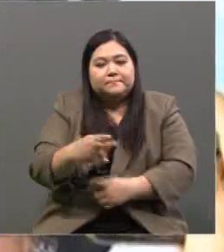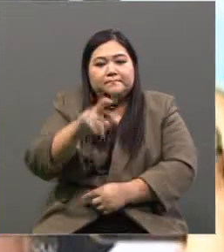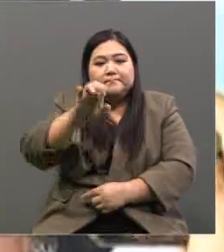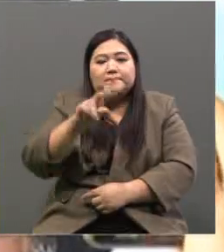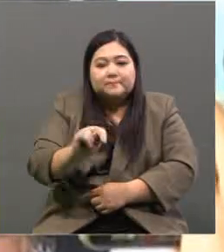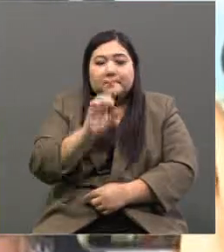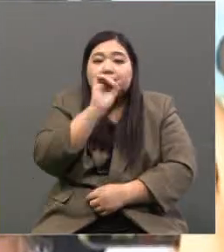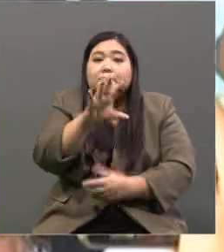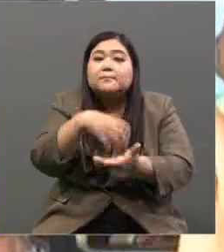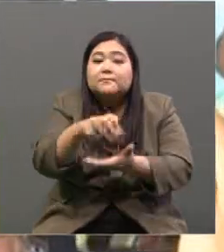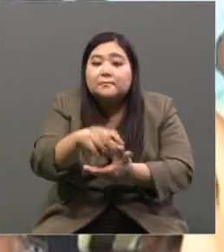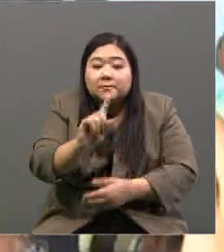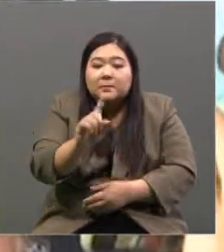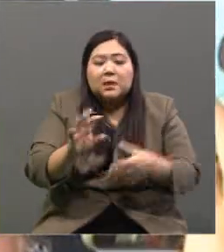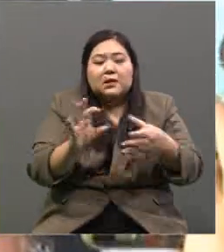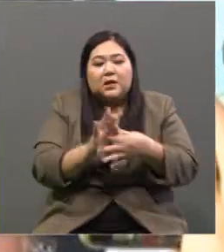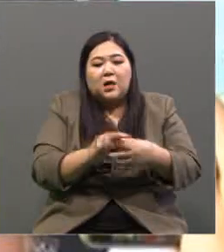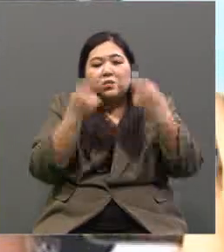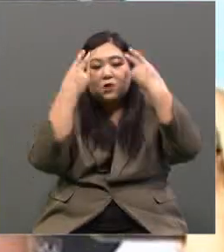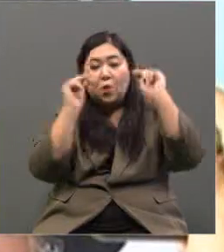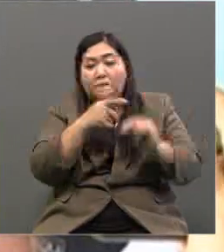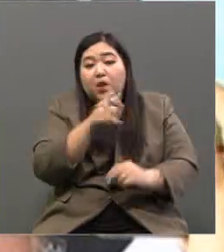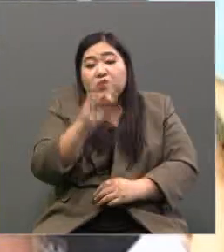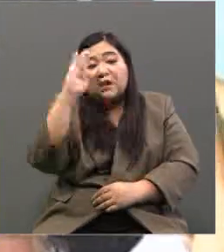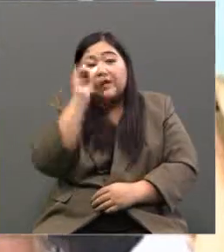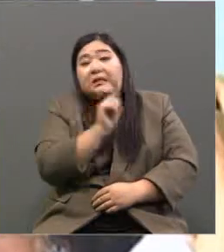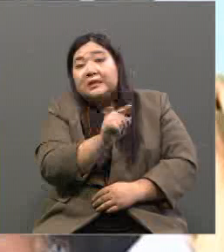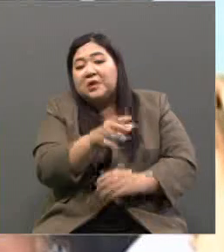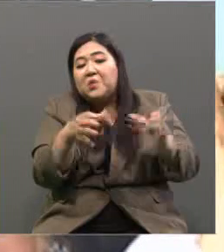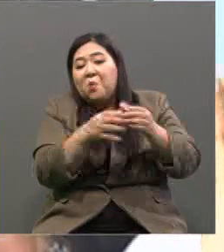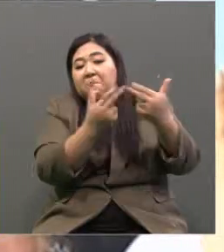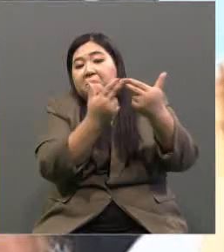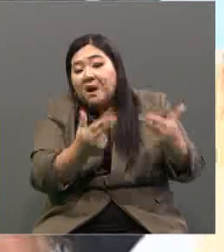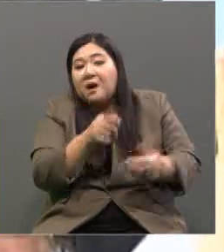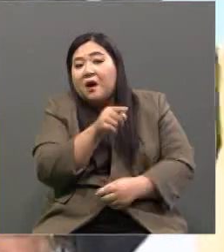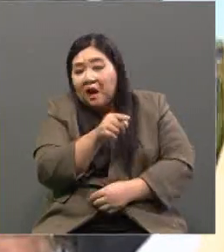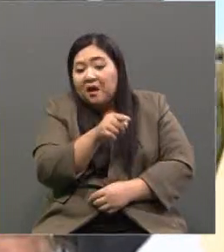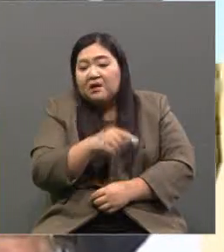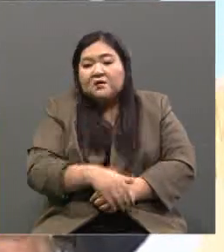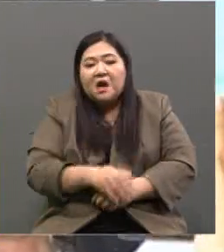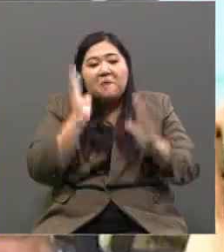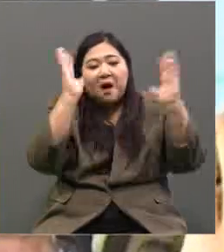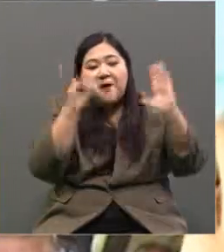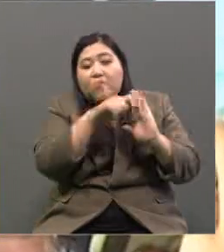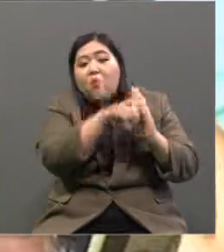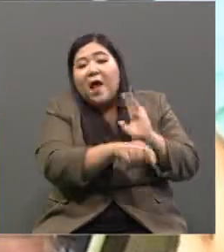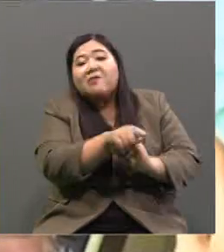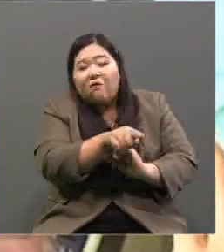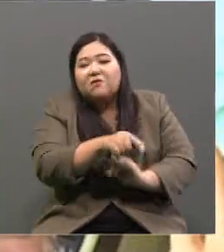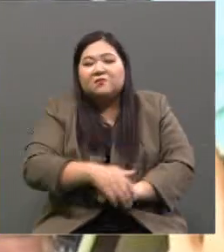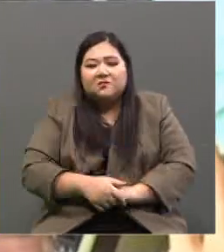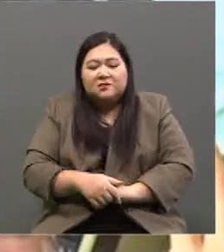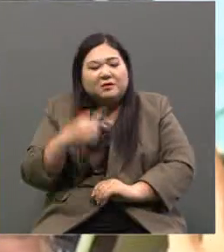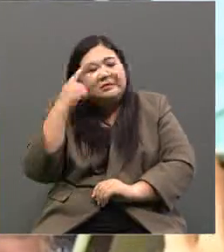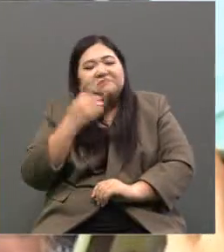ไม่ขอให้ความเห็นกรณีที่พลเอกประยุทธ์จันทร์โอชานำทัพของพรรครวมไทยสร้างชาติเนี่ยไปหาเสียงที่โคราชนะพื้น